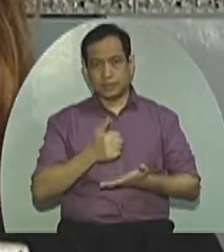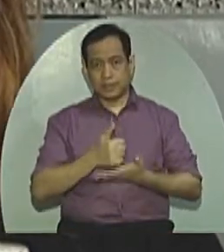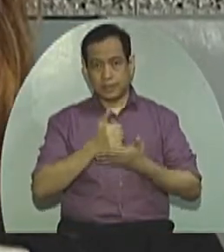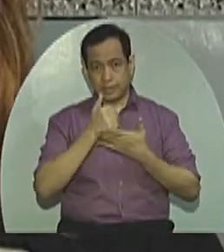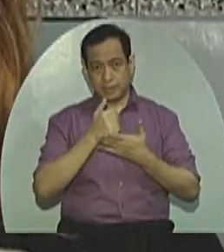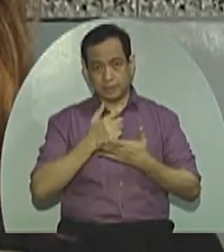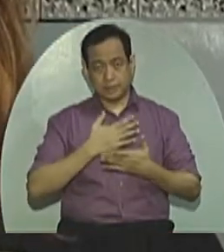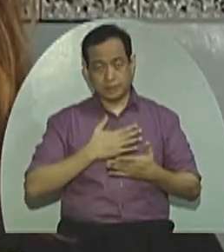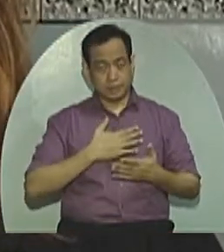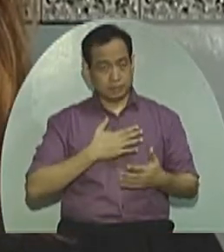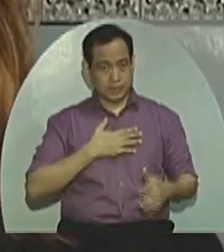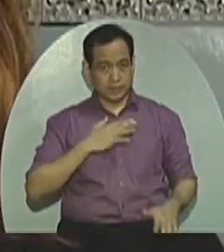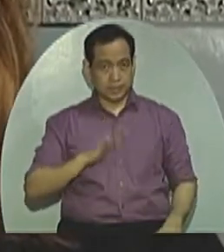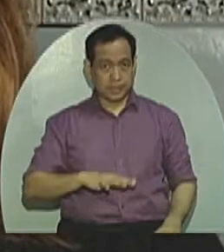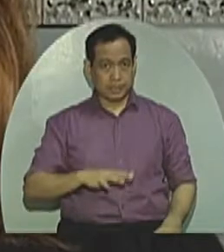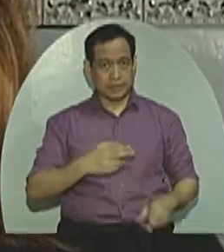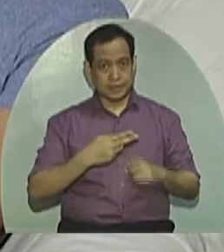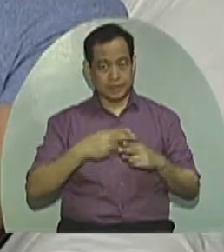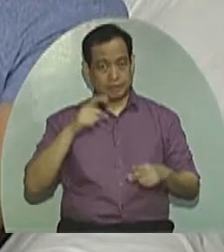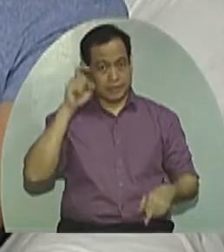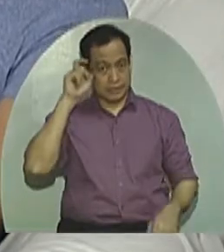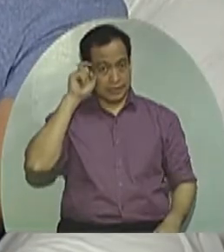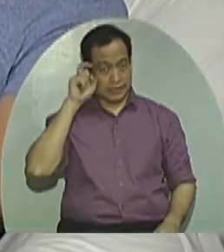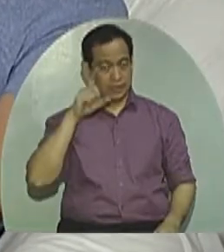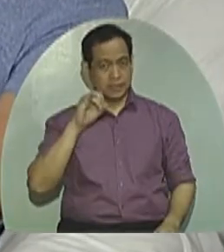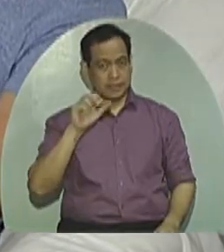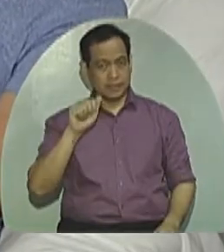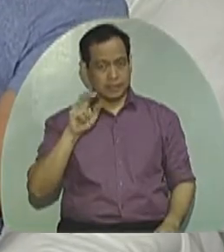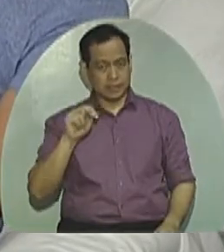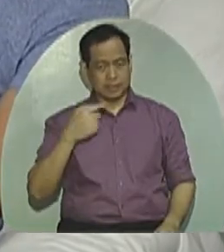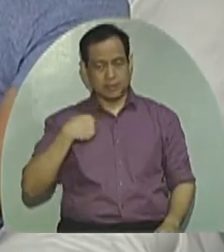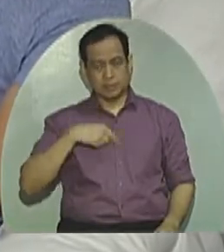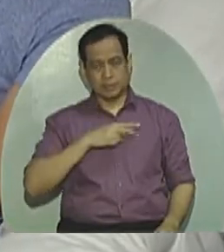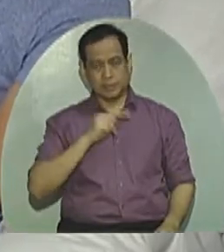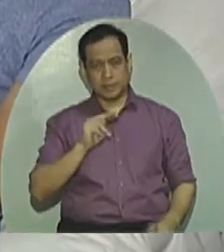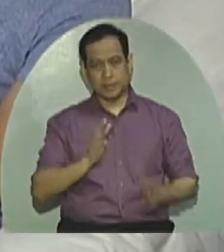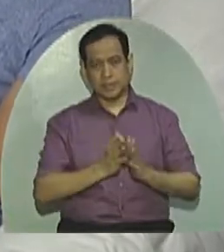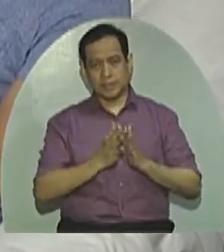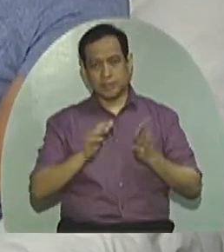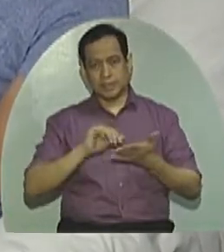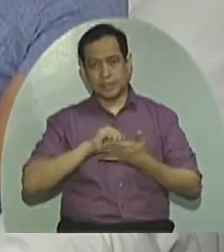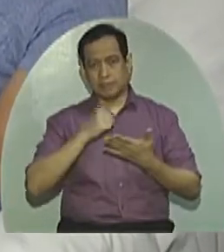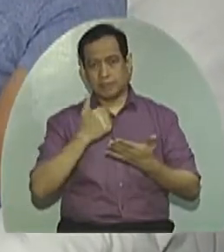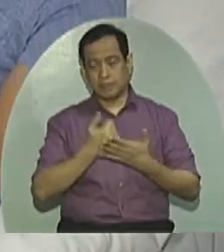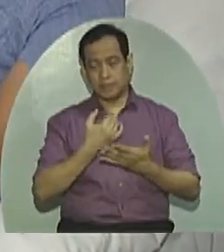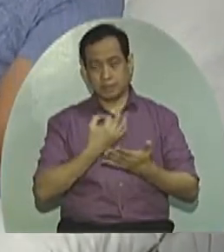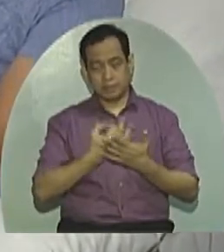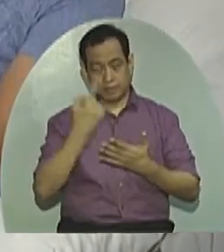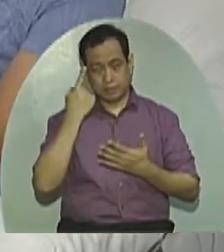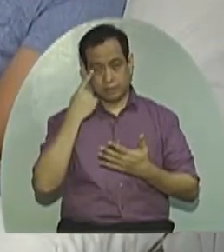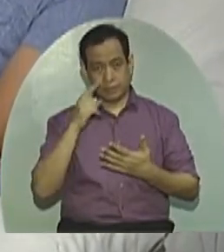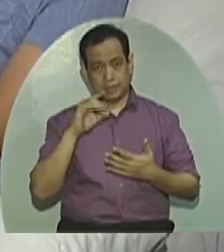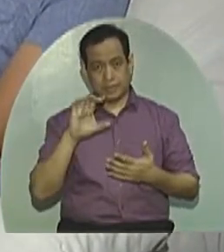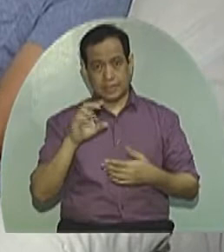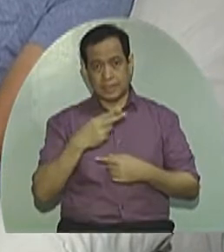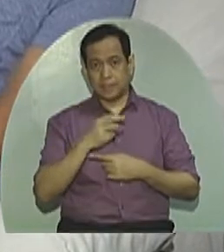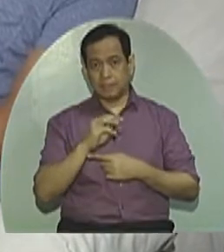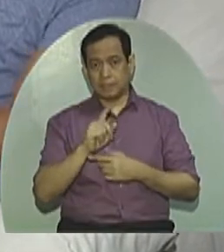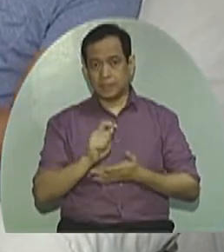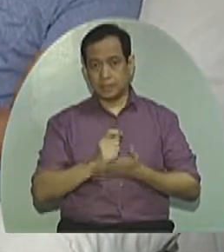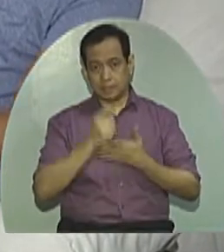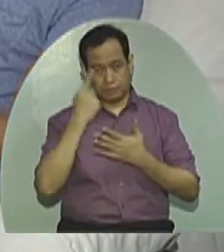pong tumulong sa aking anak na si Xian Matthew Pangan. Malaking halaga pa po ang kailangan namin para sa kanyang